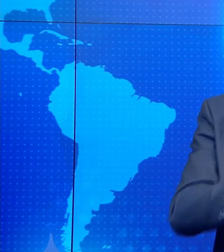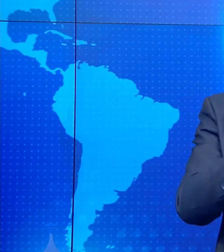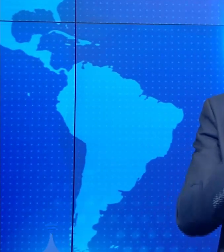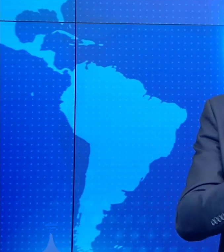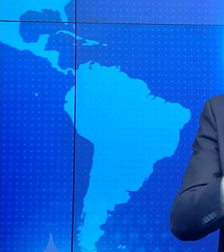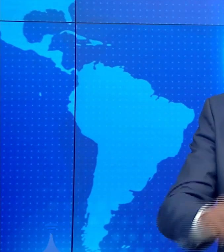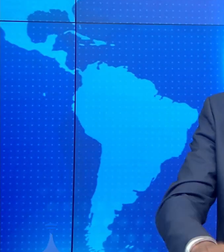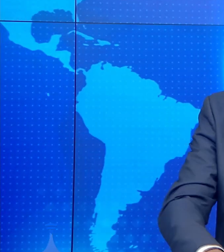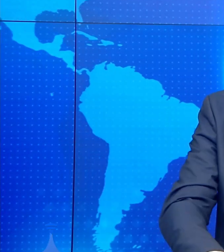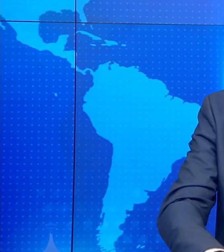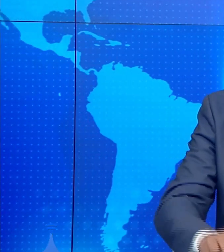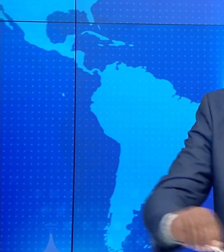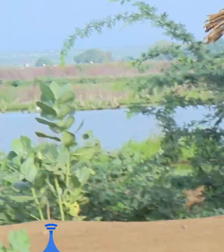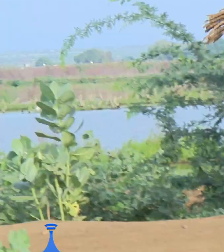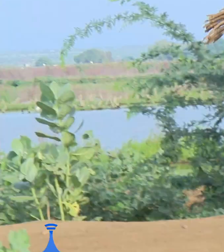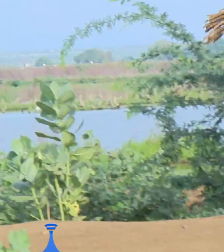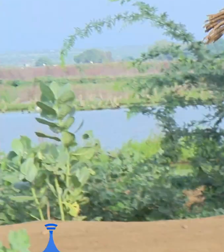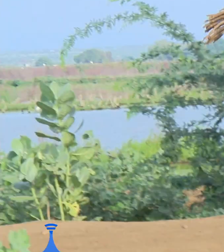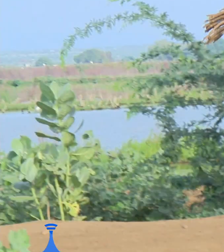እንዲወስዱ ጠይቋል።